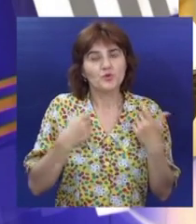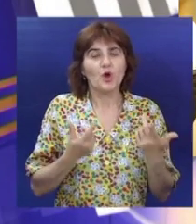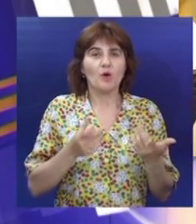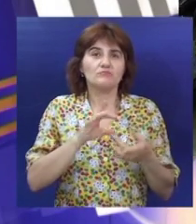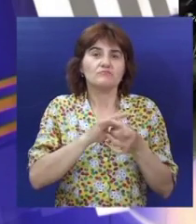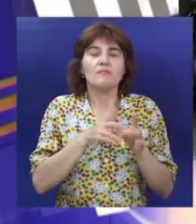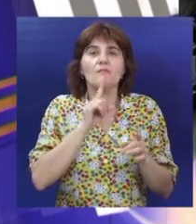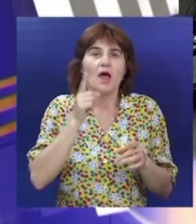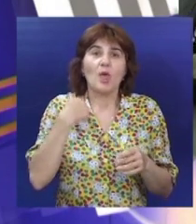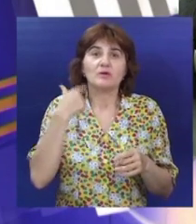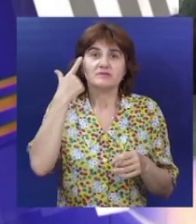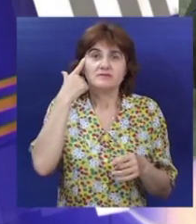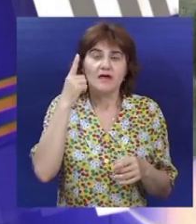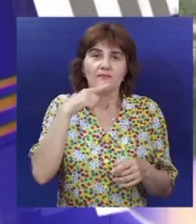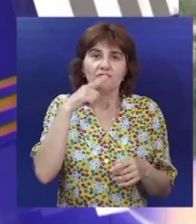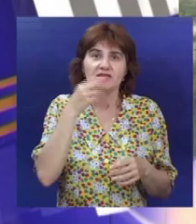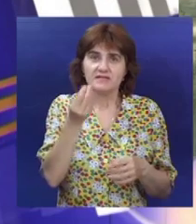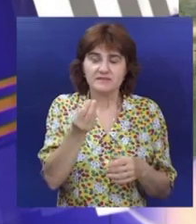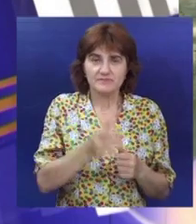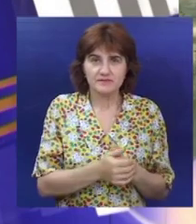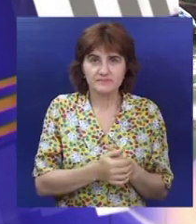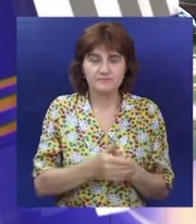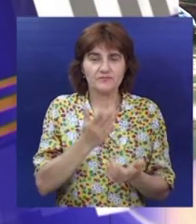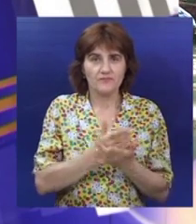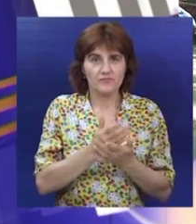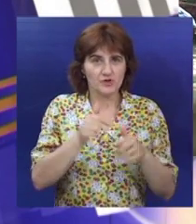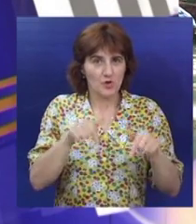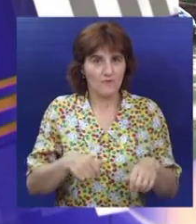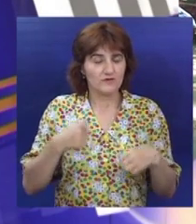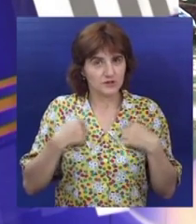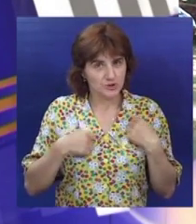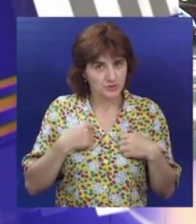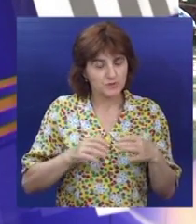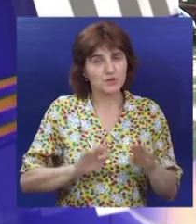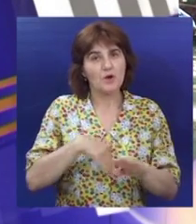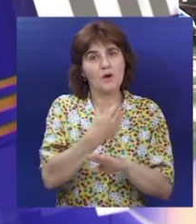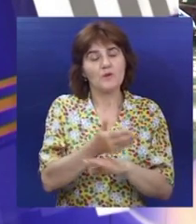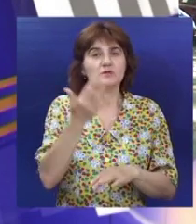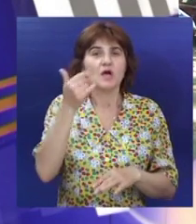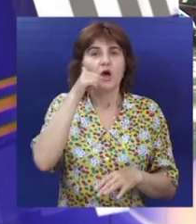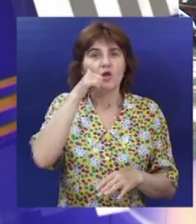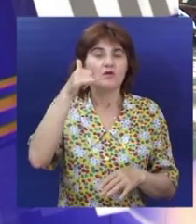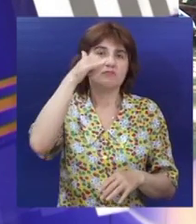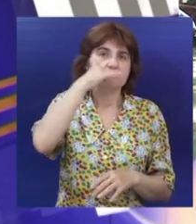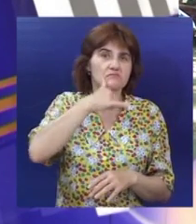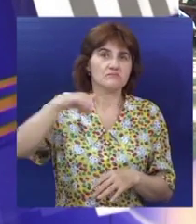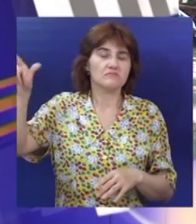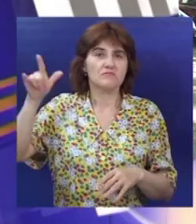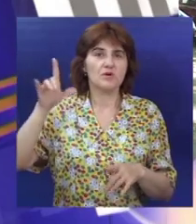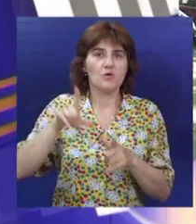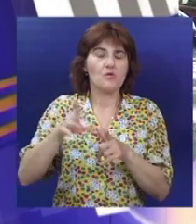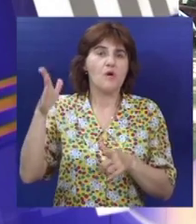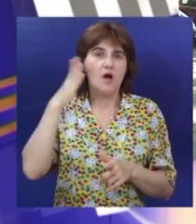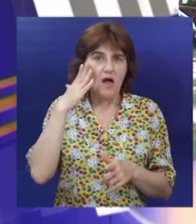dobro jutro. Berislav i Toši će još nekoliko dana provesti u Subotici i okolini, a onda se vraćaju u Kaliforniju, doduše